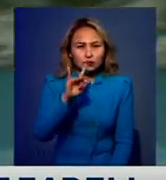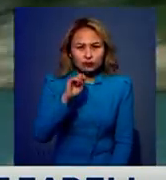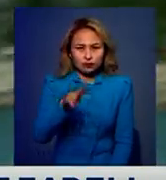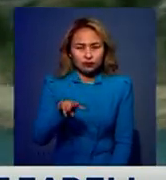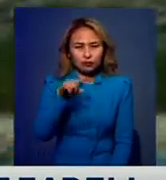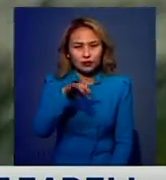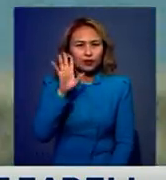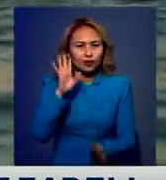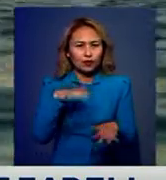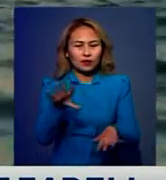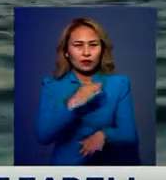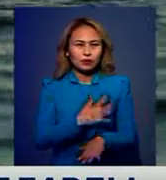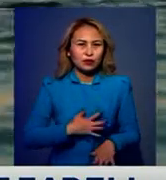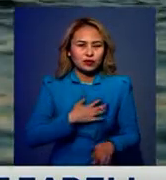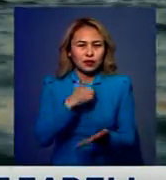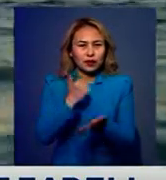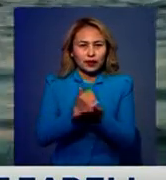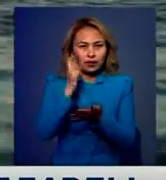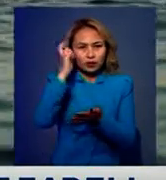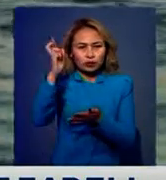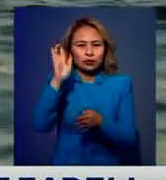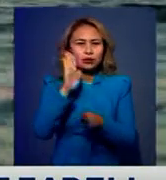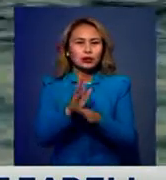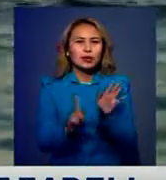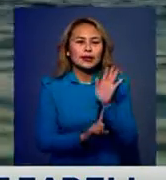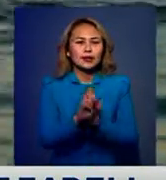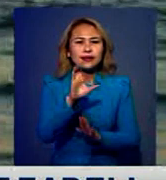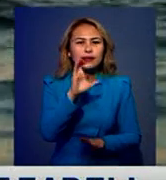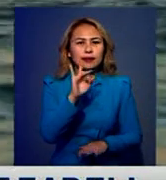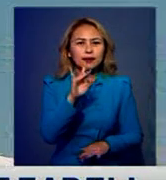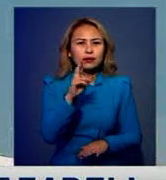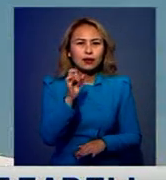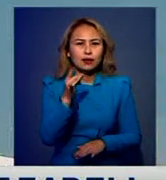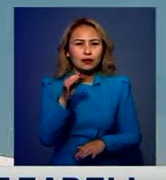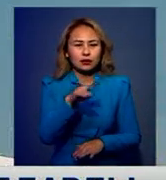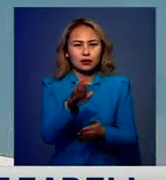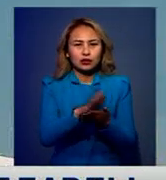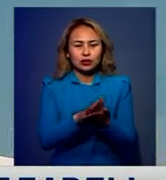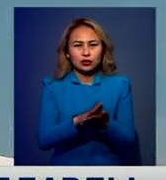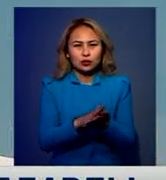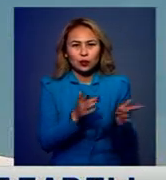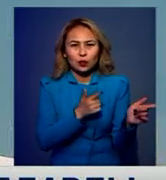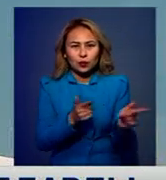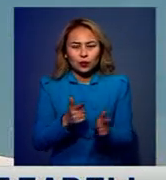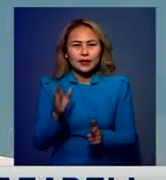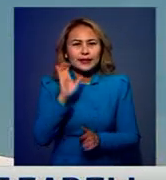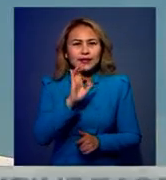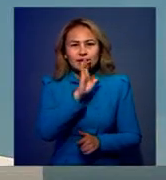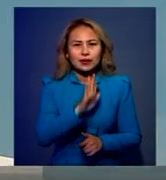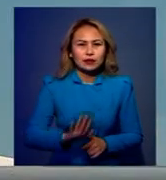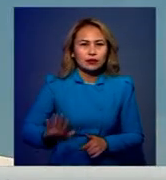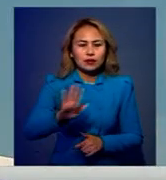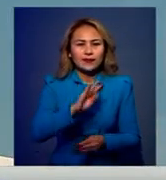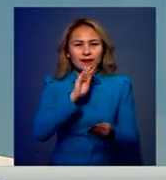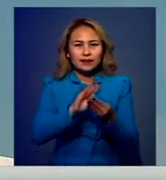алаңдайды. Елбасының бастамасы бойынша Сырдария арнасын реттеу және Арал теңізінің солтүстік бөлігін